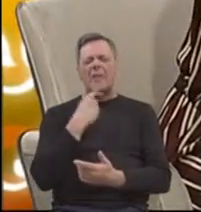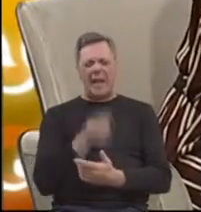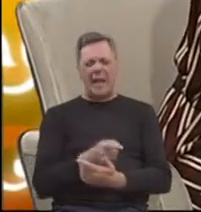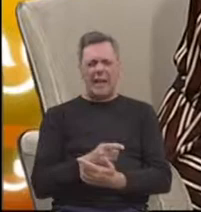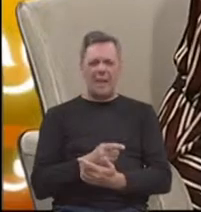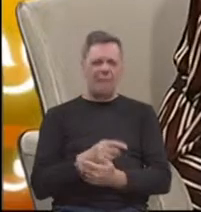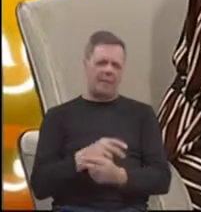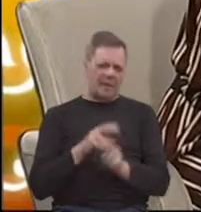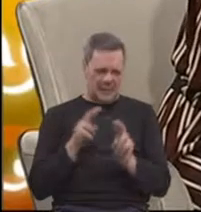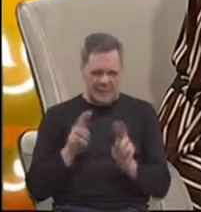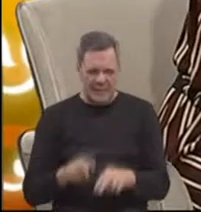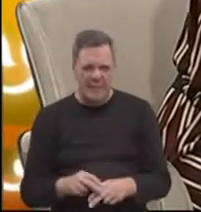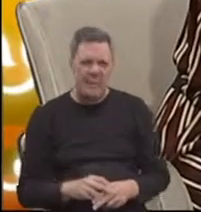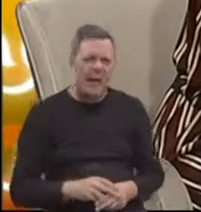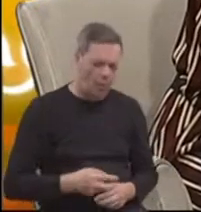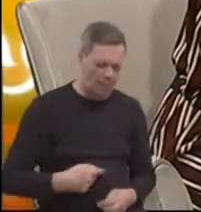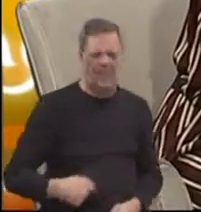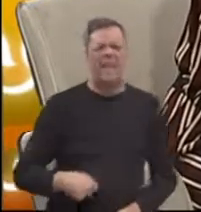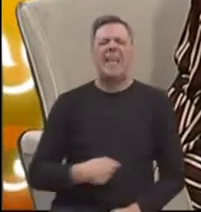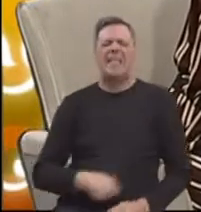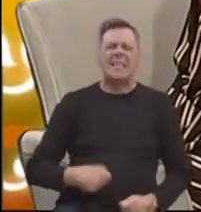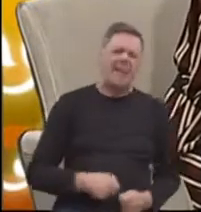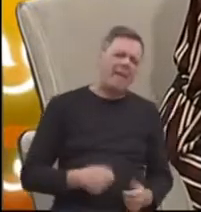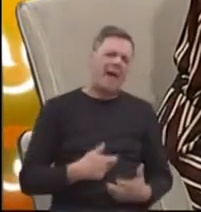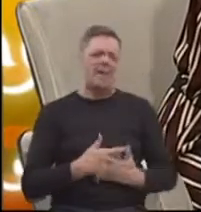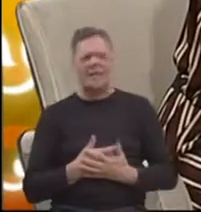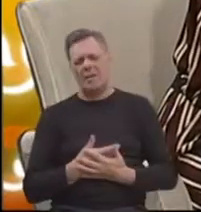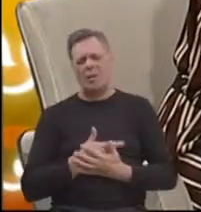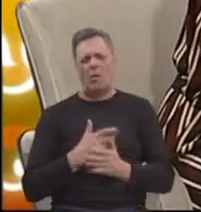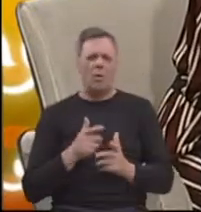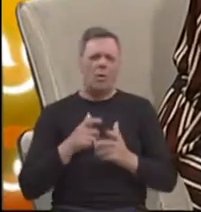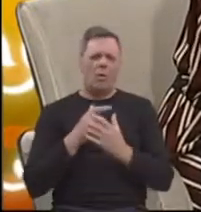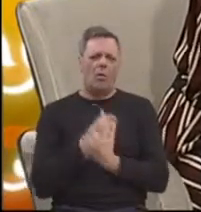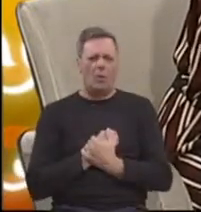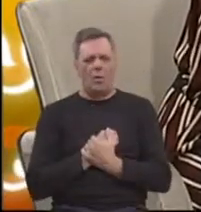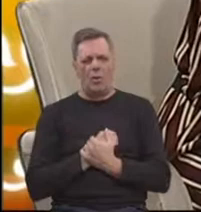spomenuli, stvarno crijeva nekako, ajde, u tim nekakvim